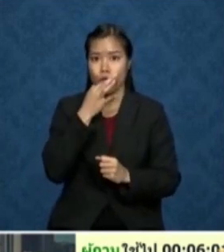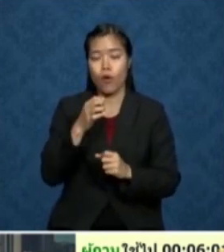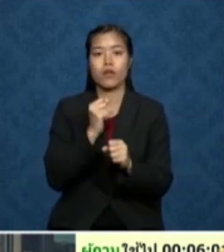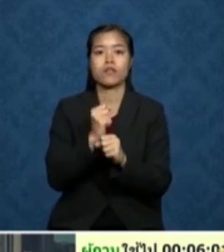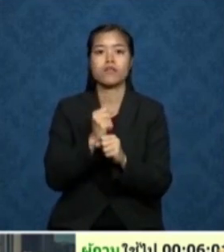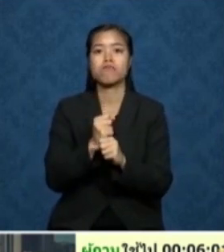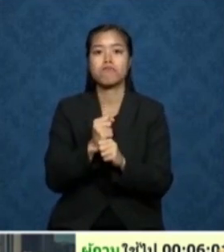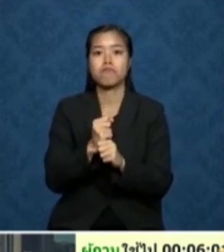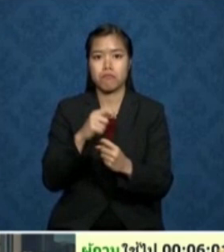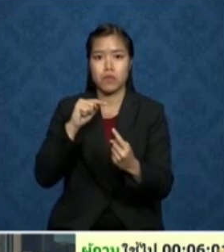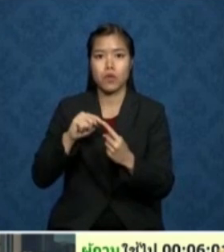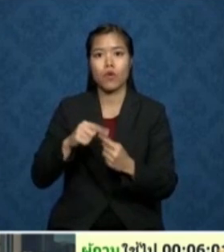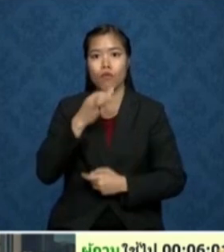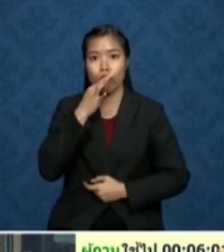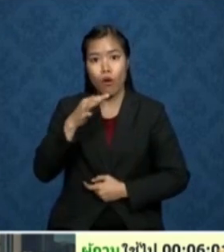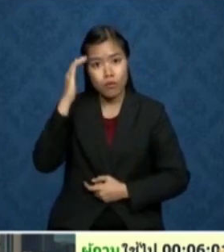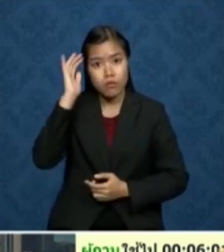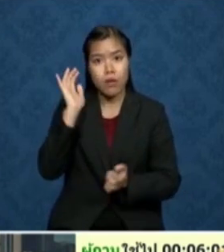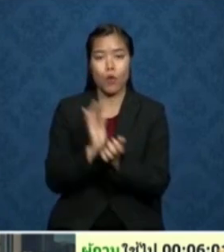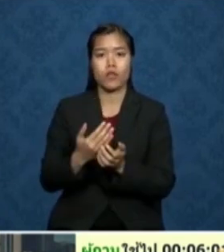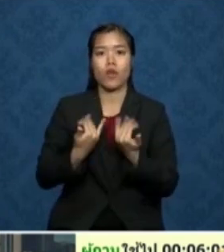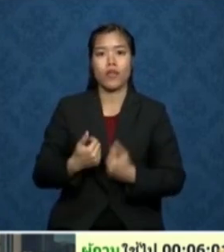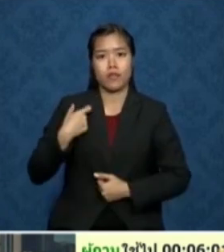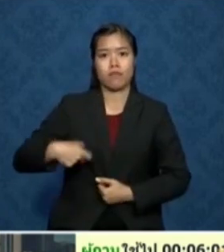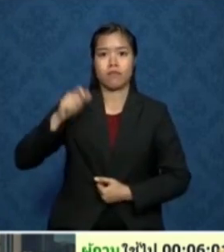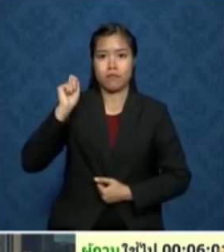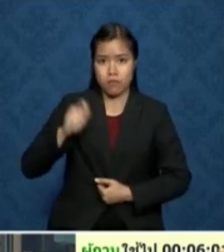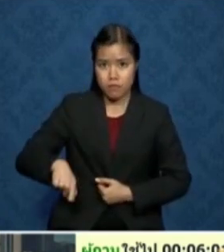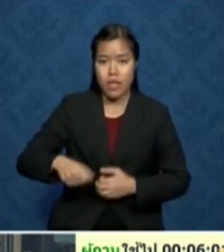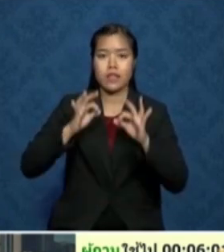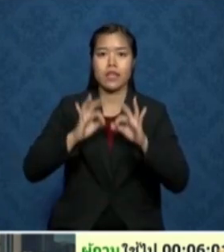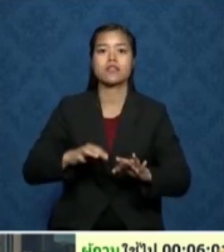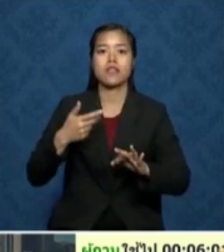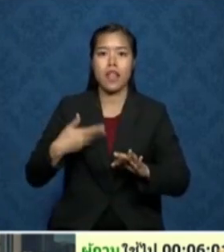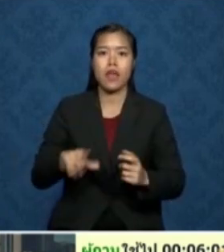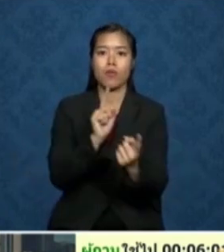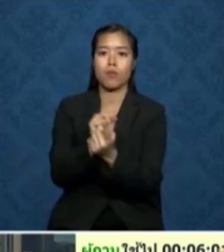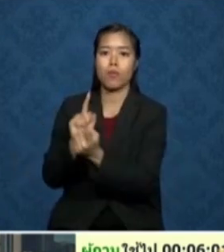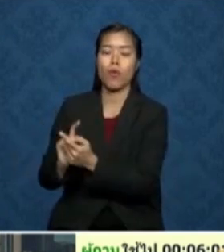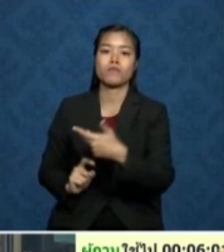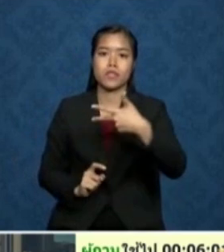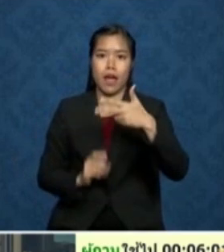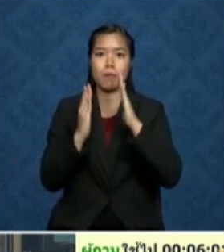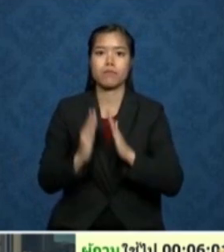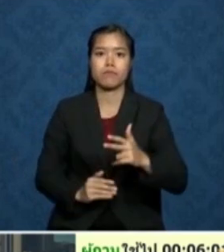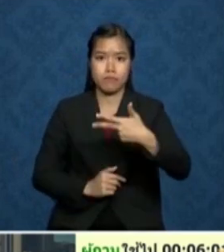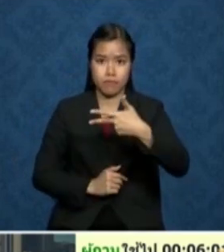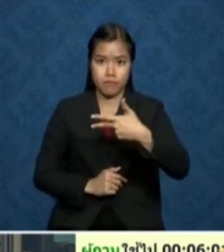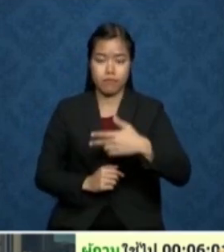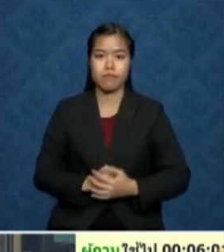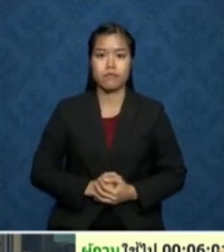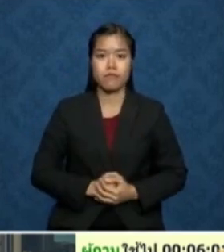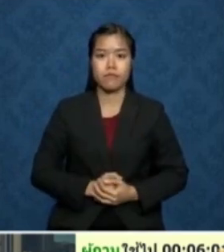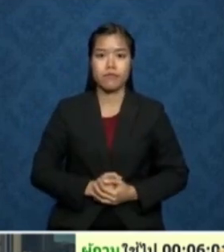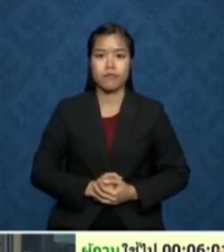้องลองกันซึ Hundredนี้ส่ารได้มีการพิภาษาทึกที่สุดแล้วน playgroundพบไป 3 รายที่จะริเินกันขนาดเดีย